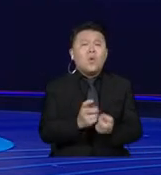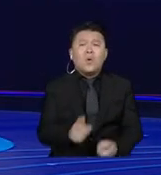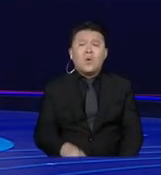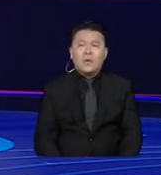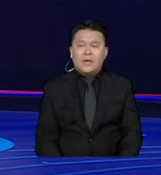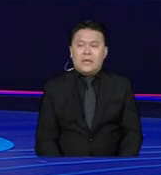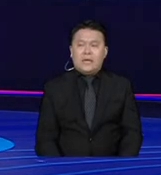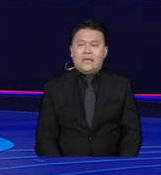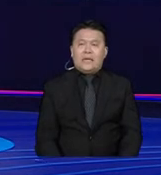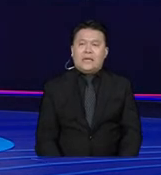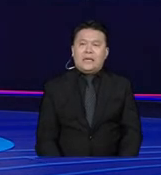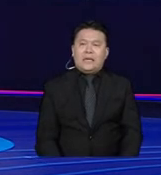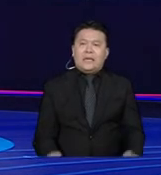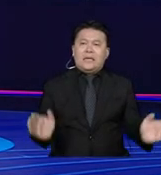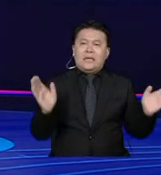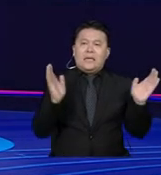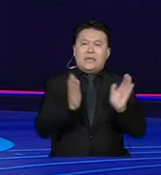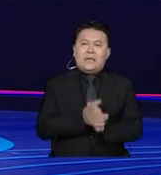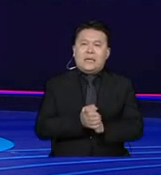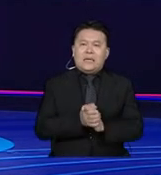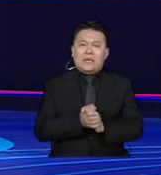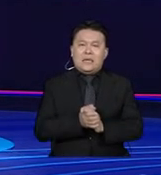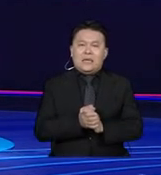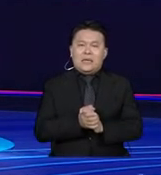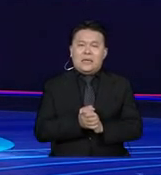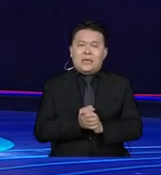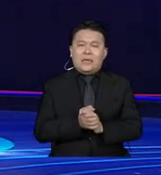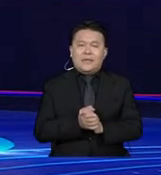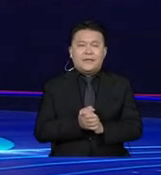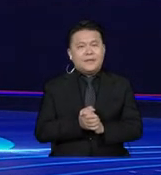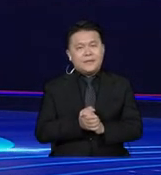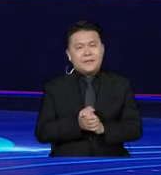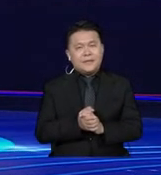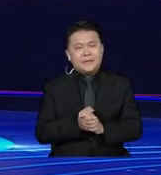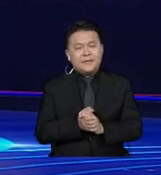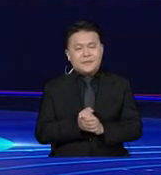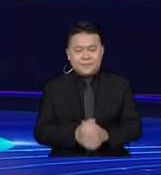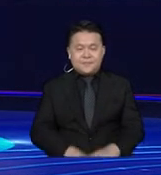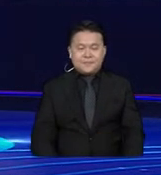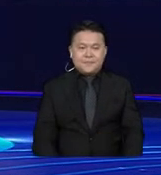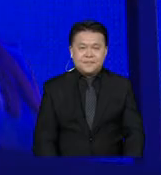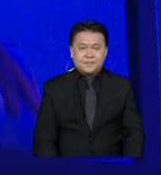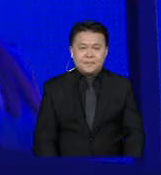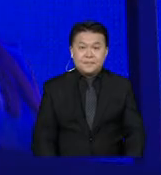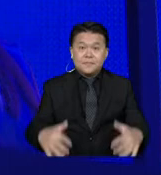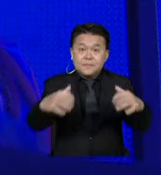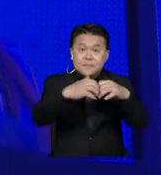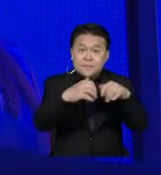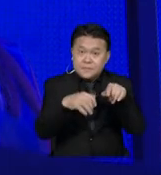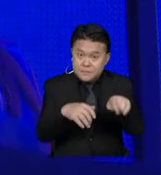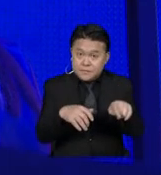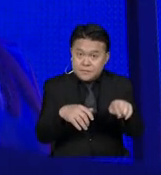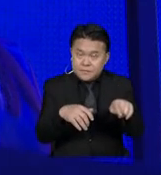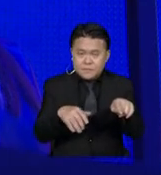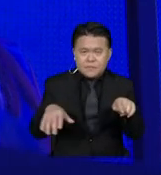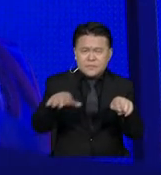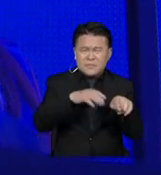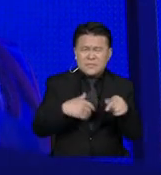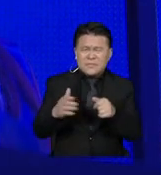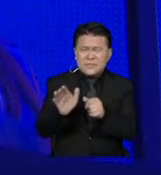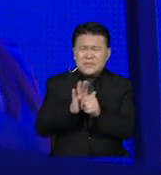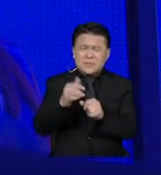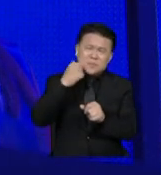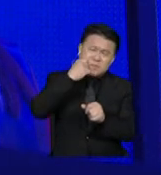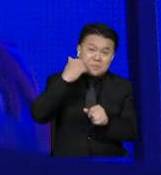할까요? 아. If war can stop us from being friendly, well, history teaches